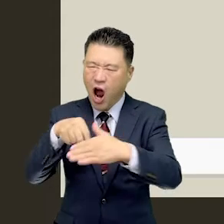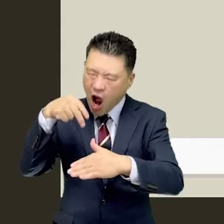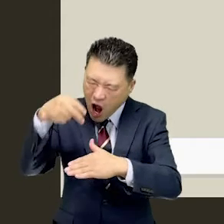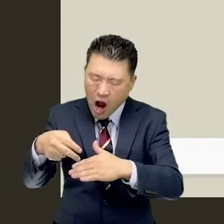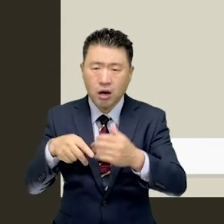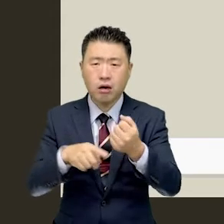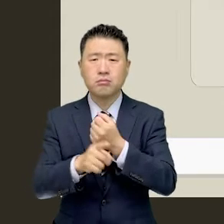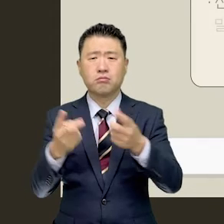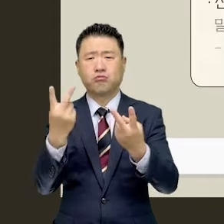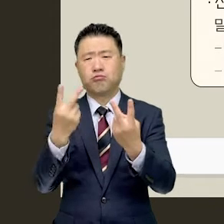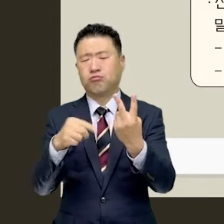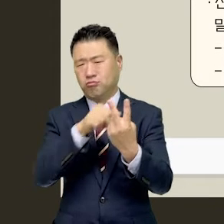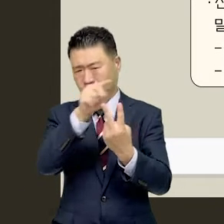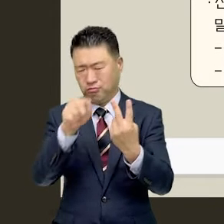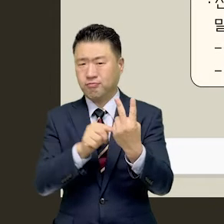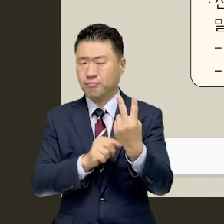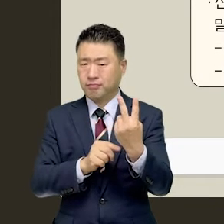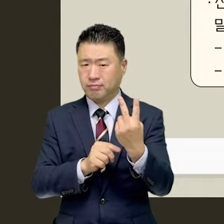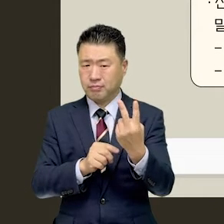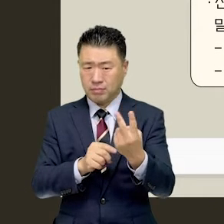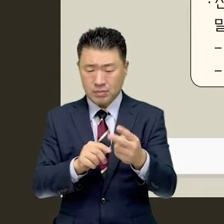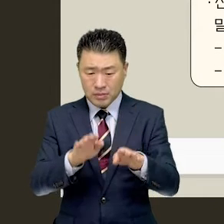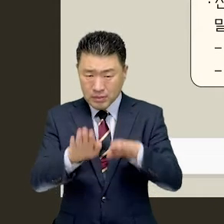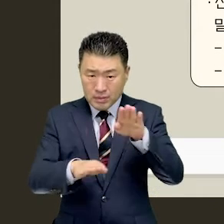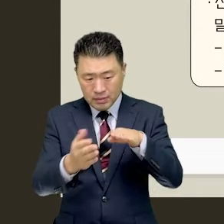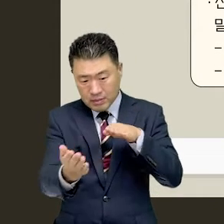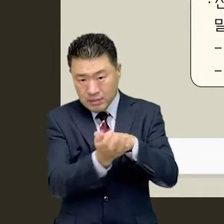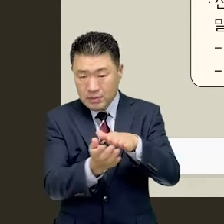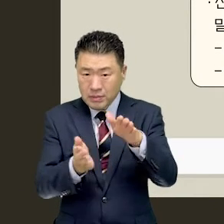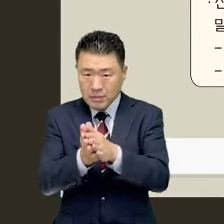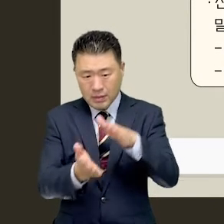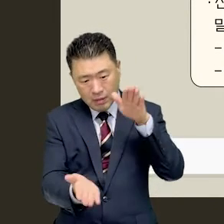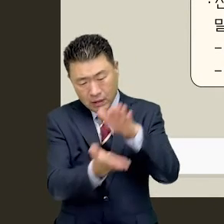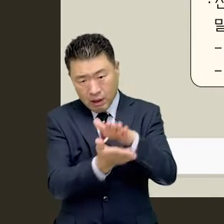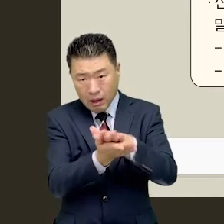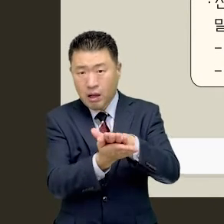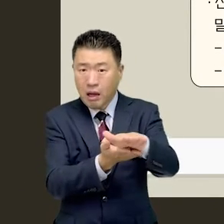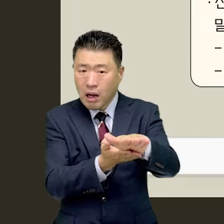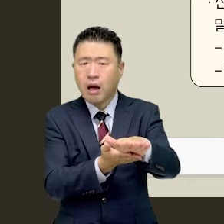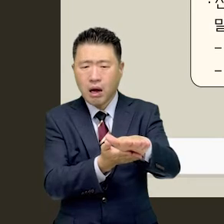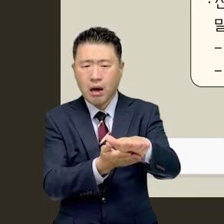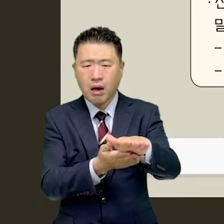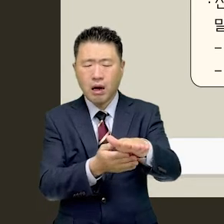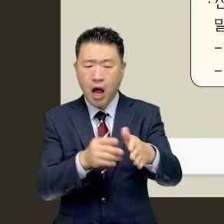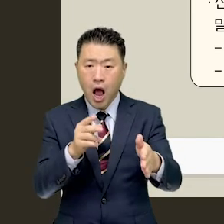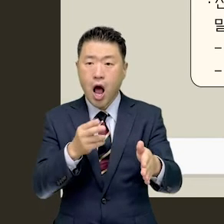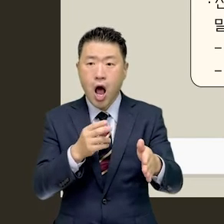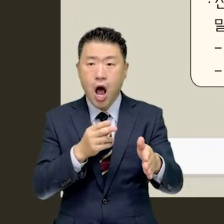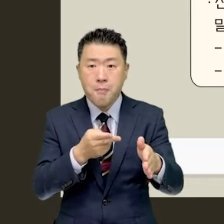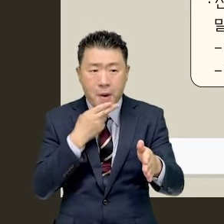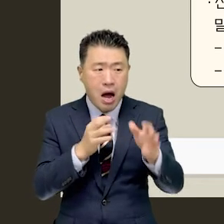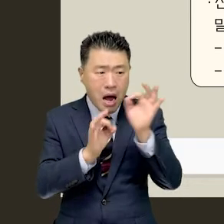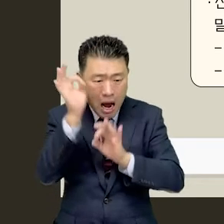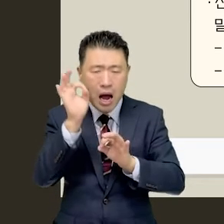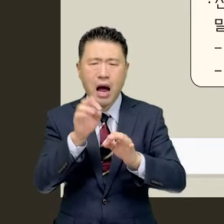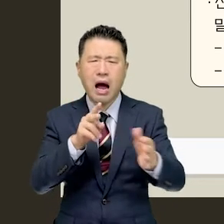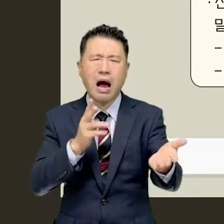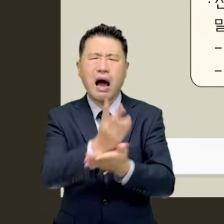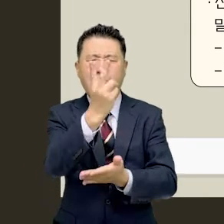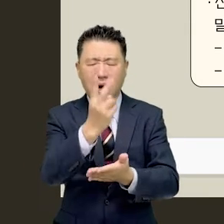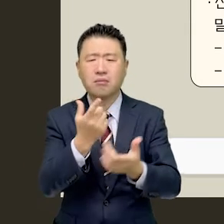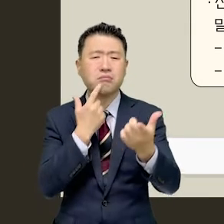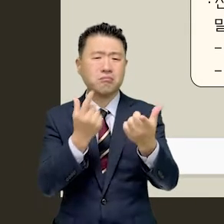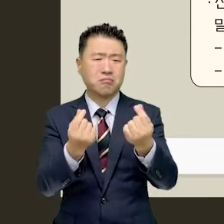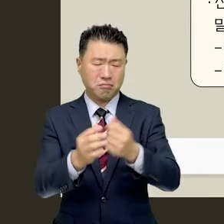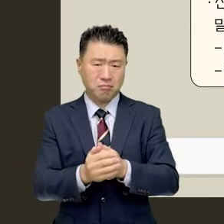있는데요. 미끄러짐은 신발 밑창과 바닥이 접촉되거나 밀착되지 않을 경우 발생합니다.